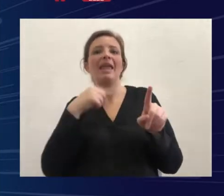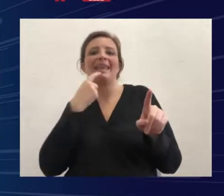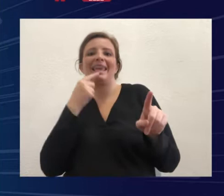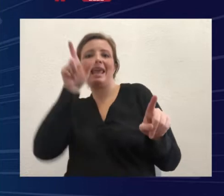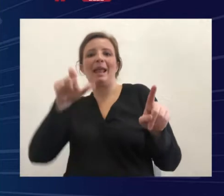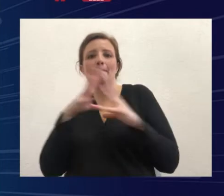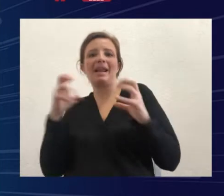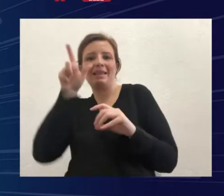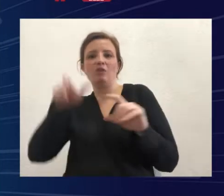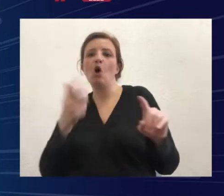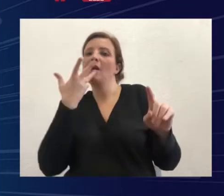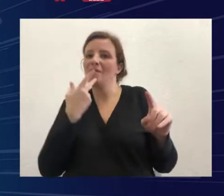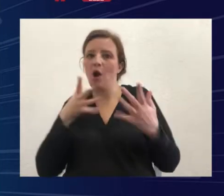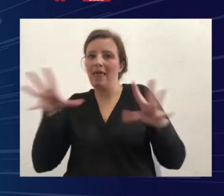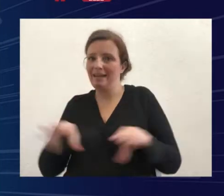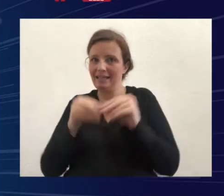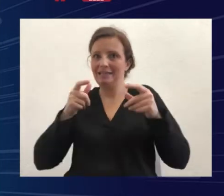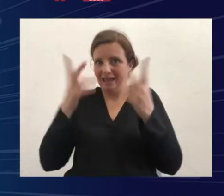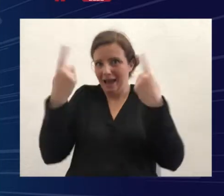dicevamo, dall'imprenditore che voglia